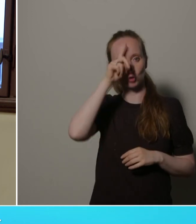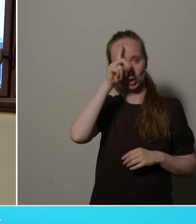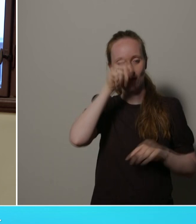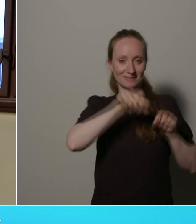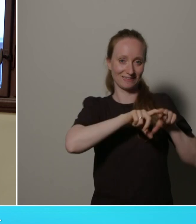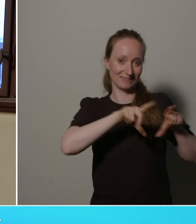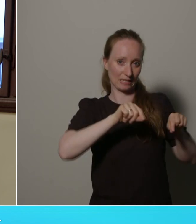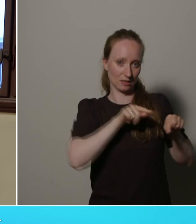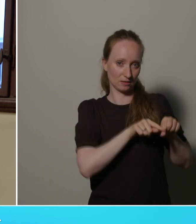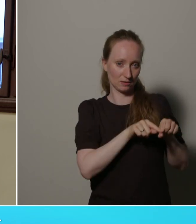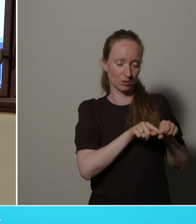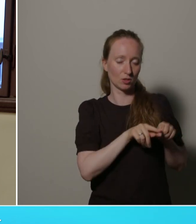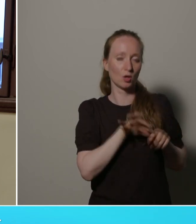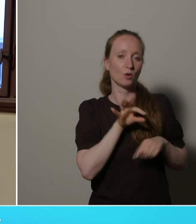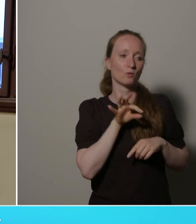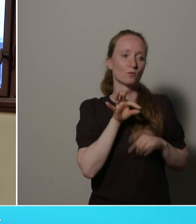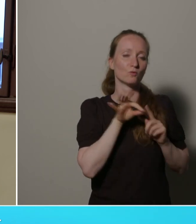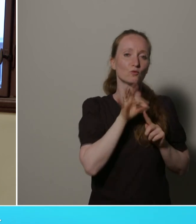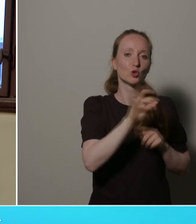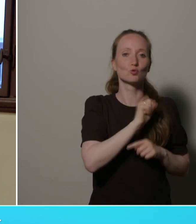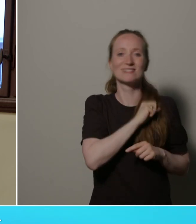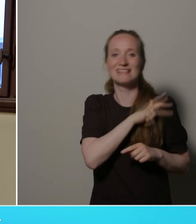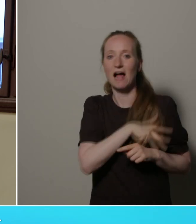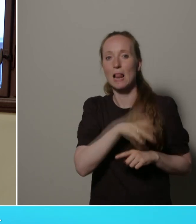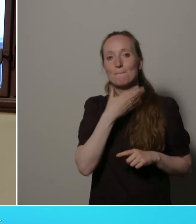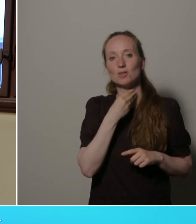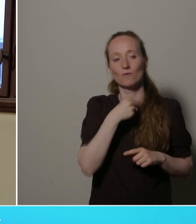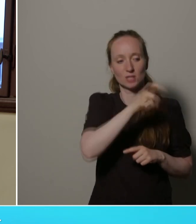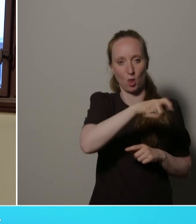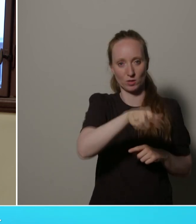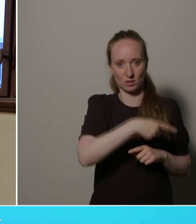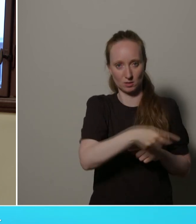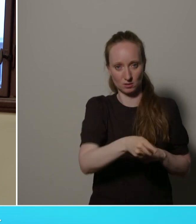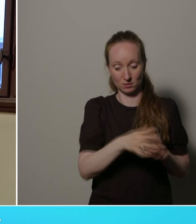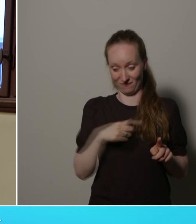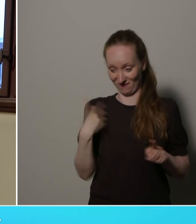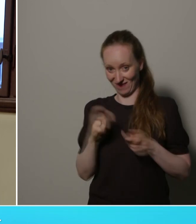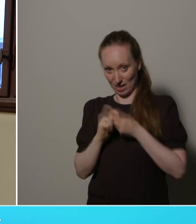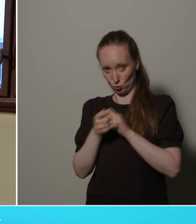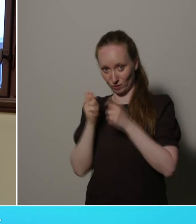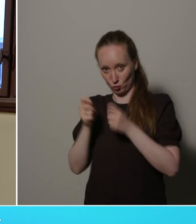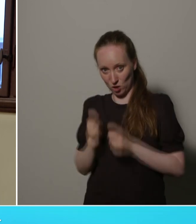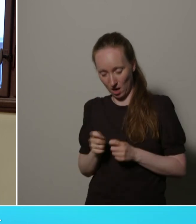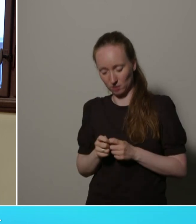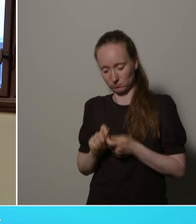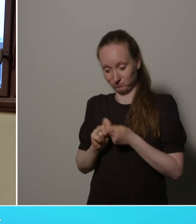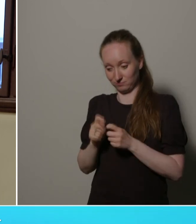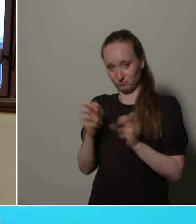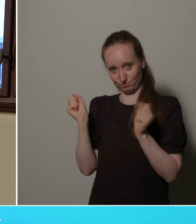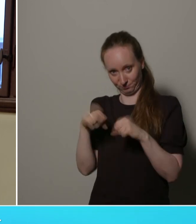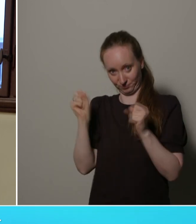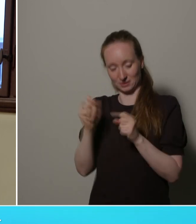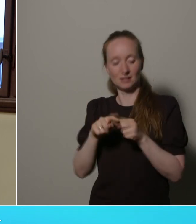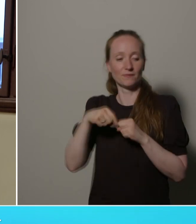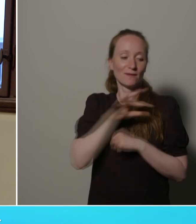das Deutschlandticket für alle sozial Bedürftigen kostet mit unserem Änderungsvorschlag dann 34 Euro und gilt